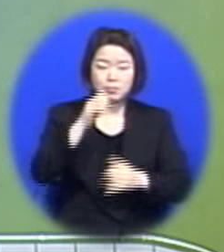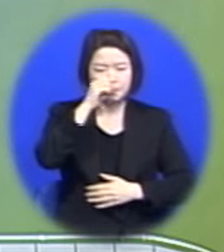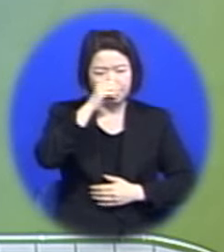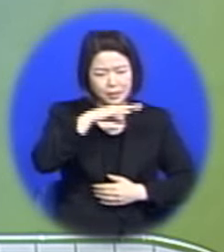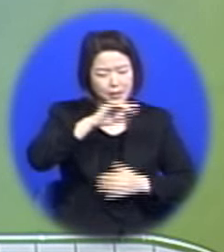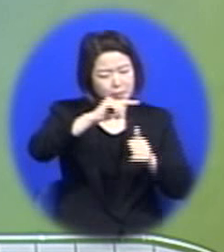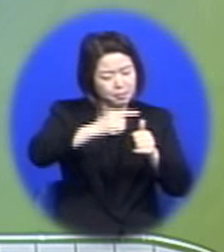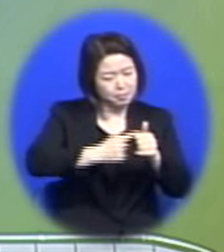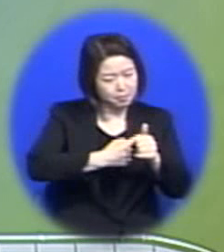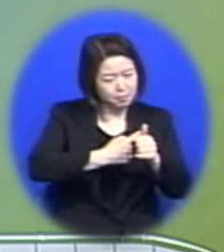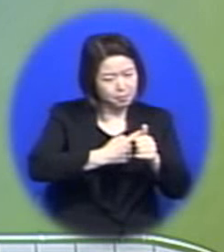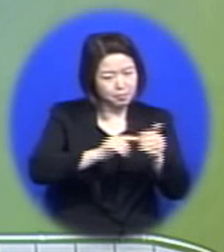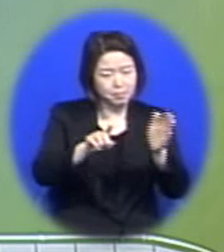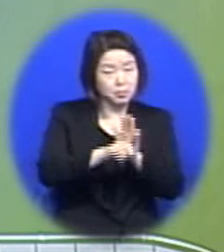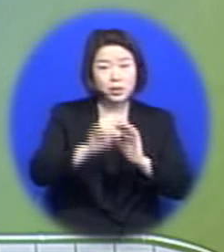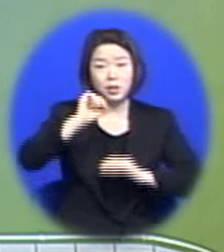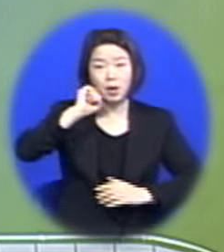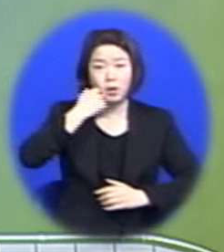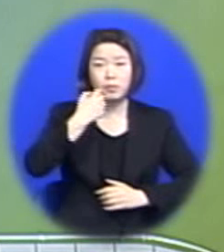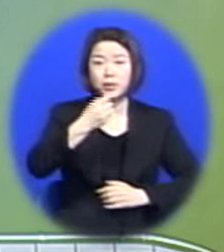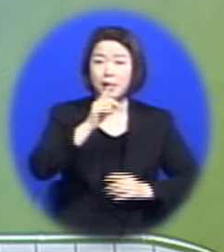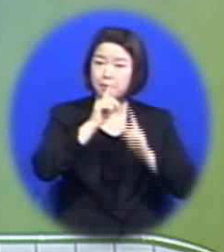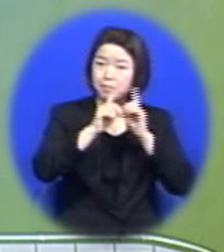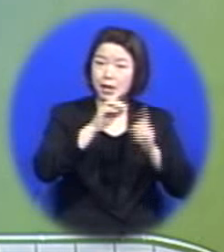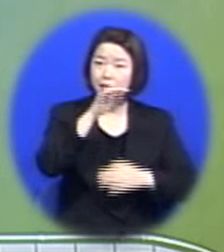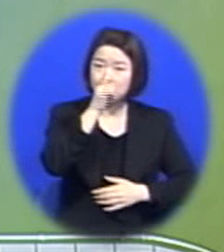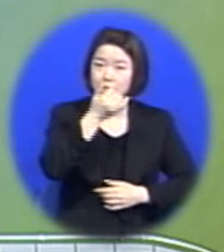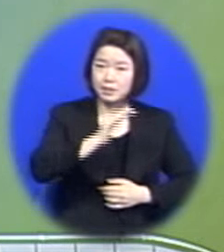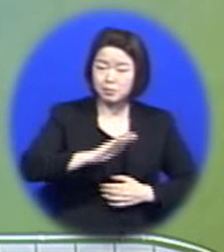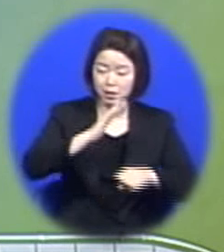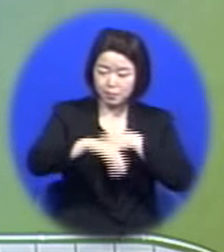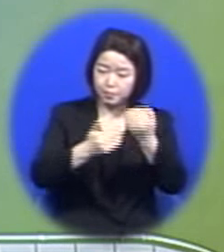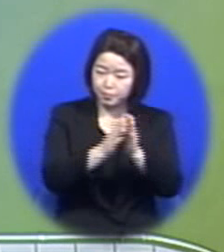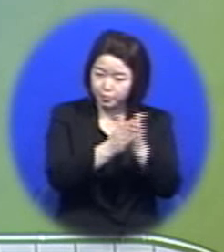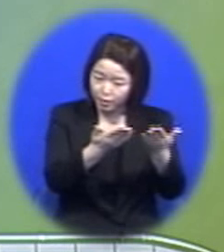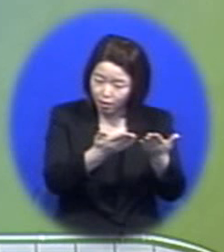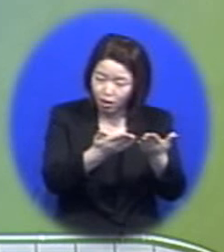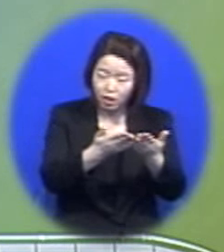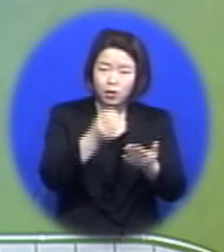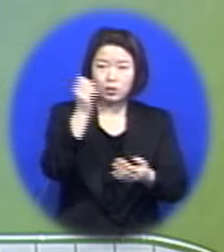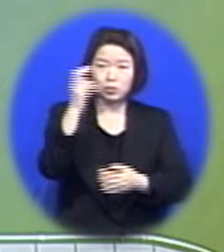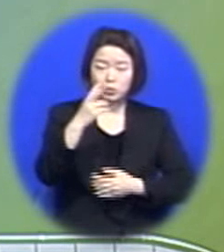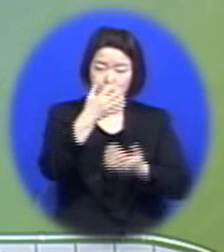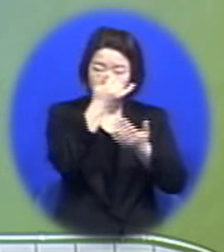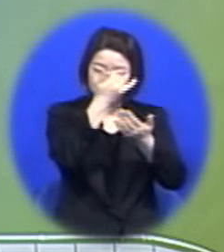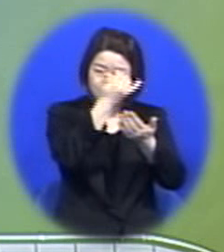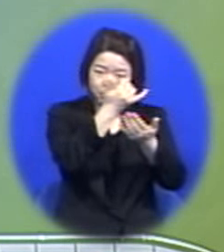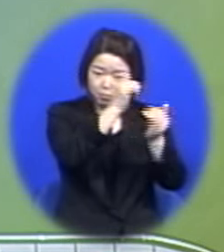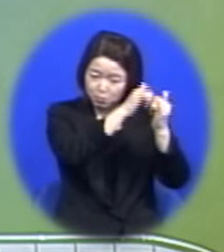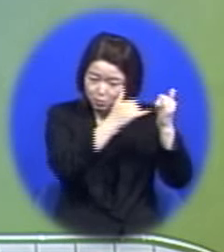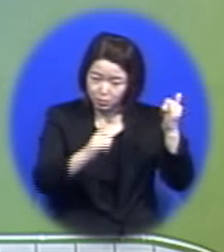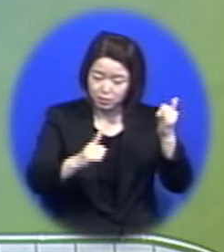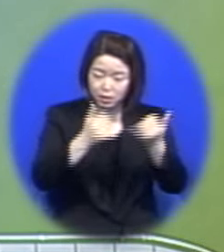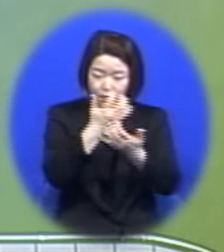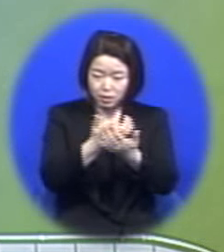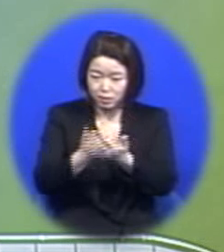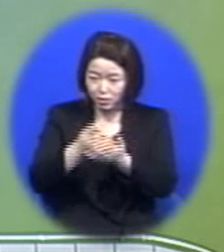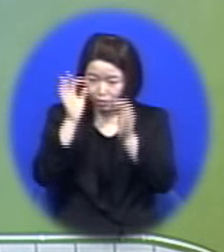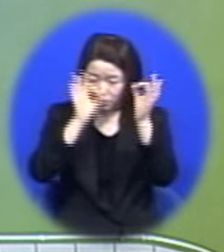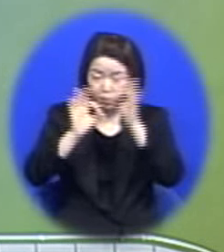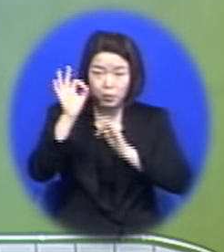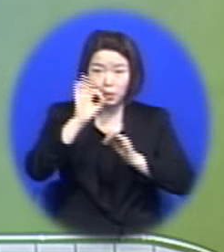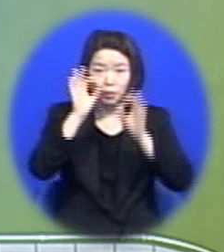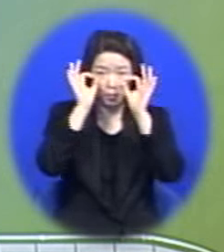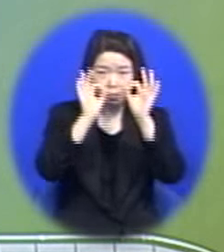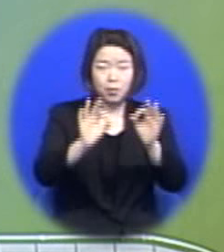믿어지기 어렵다고 하지만 실제로 성경을 보고 역사적인 자료를 살펴보고 여러 정황을 살펴보면